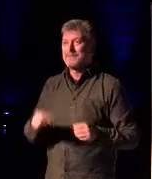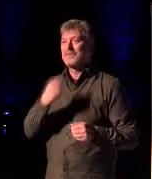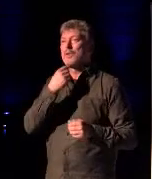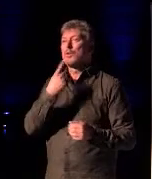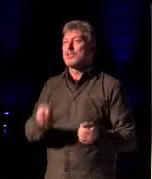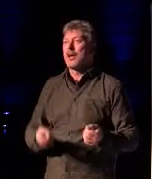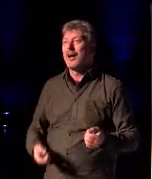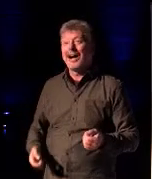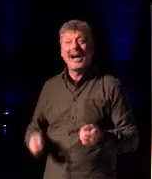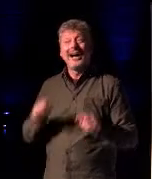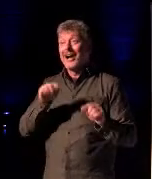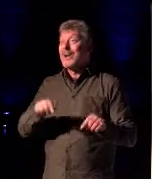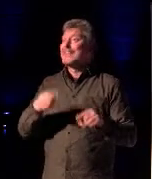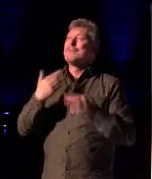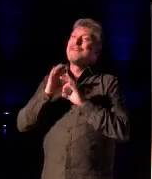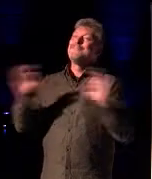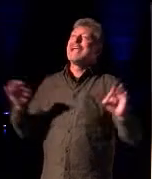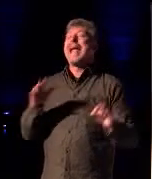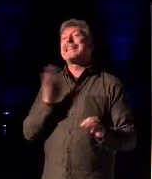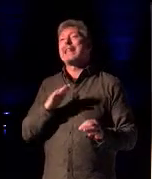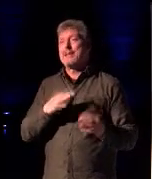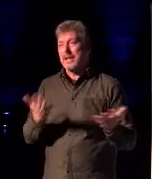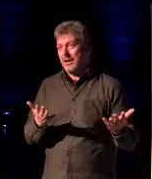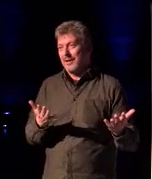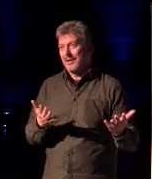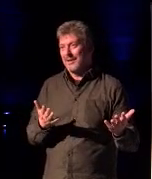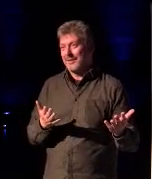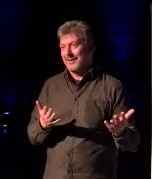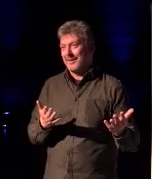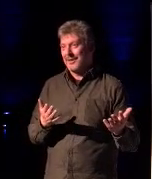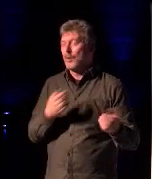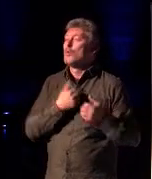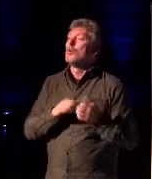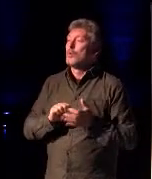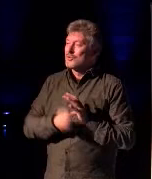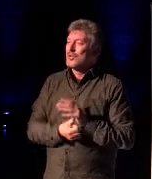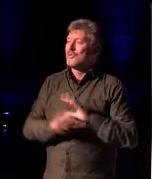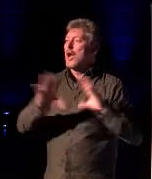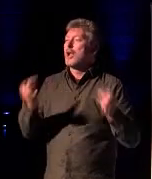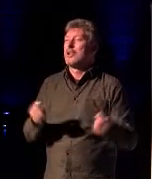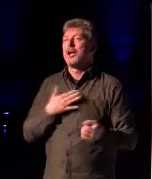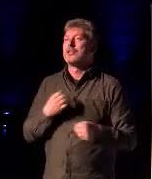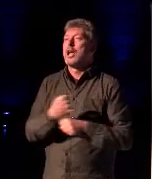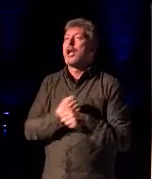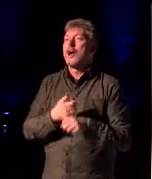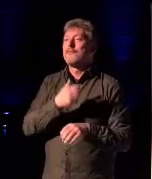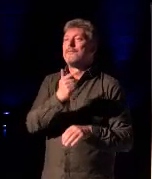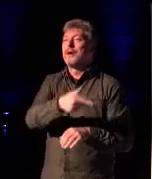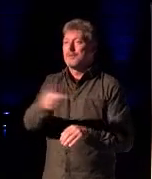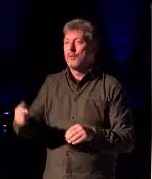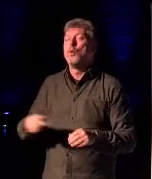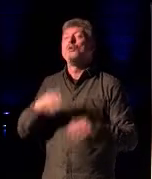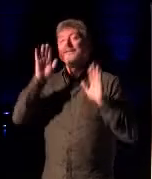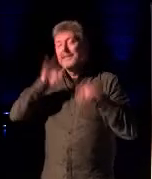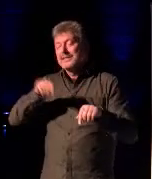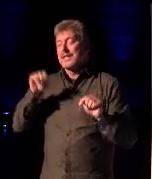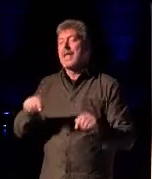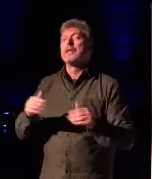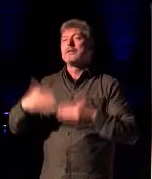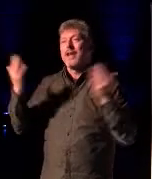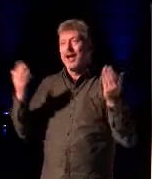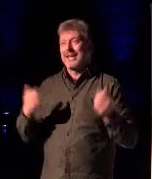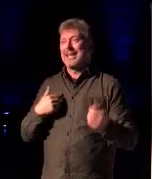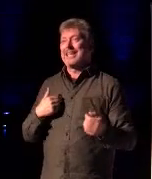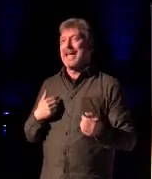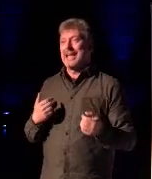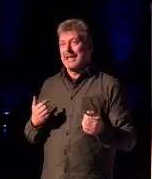hun, dette blir en fin ettermiddag. Og så sørget hun for at alle hadde kaffe i koppen. Hun visste at den dagen her kom